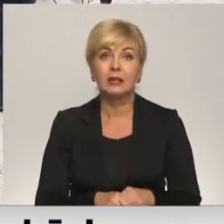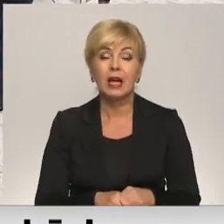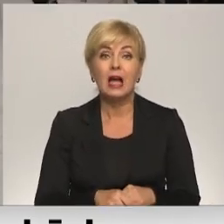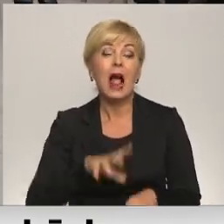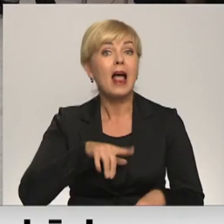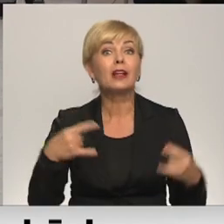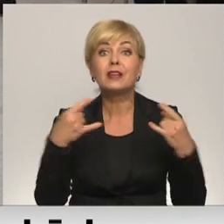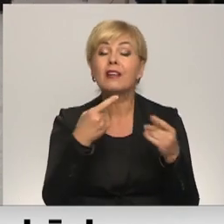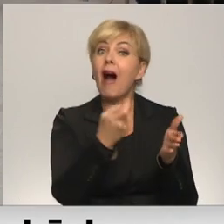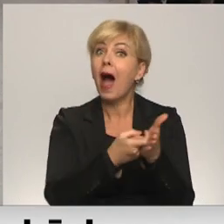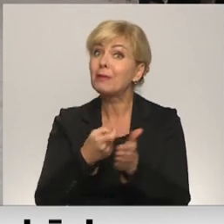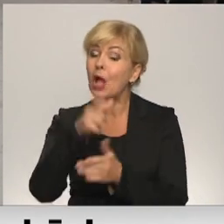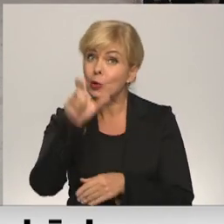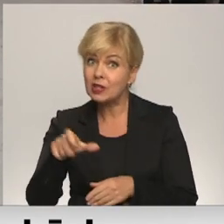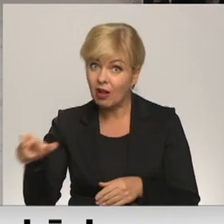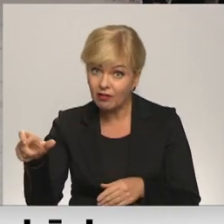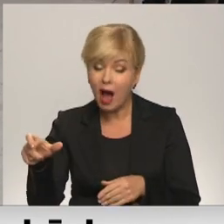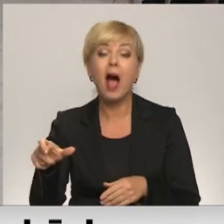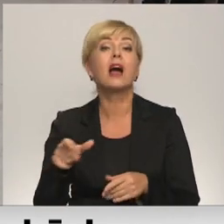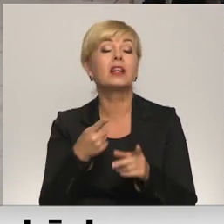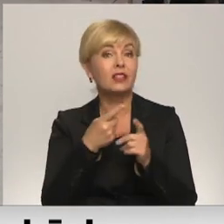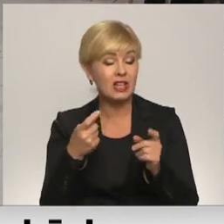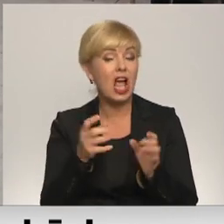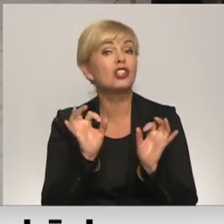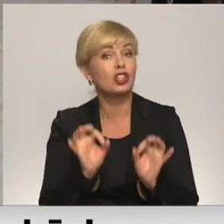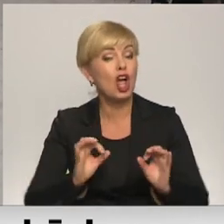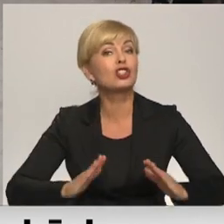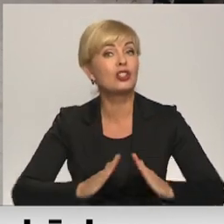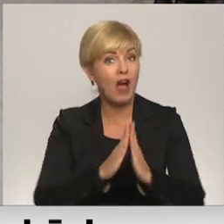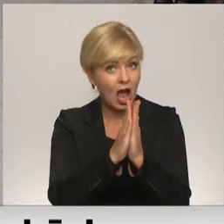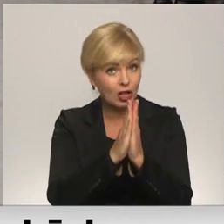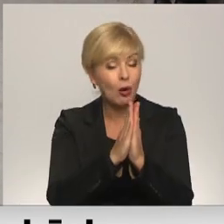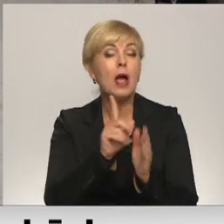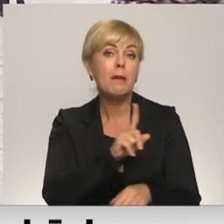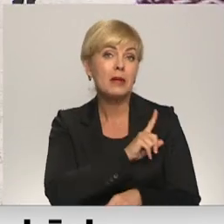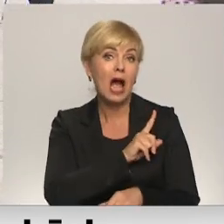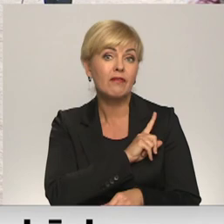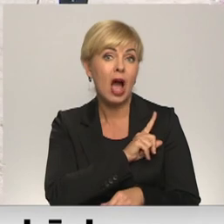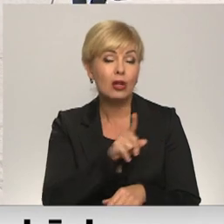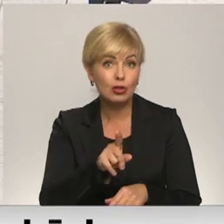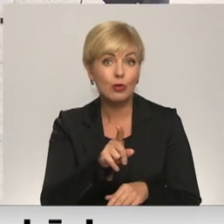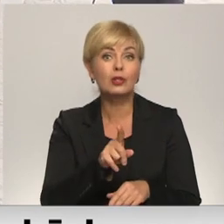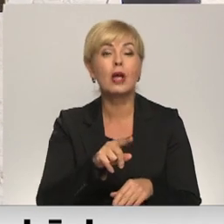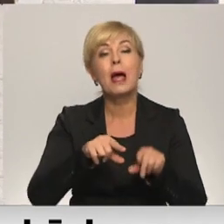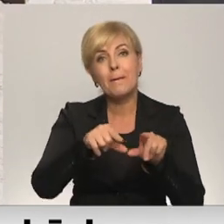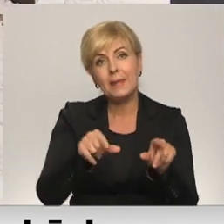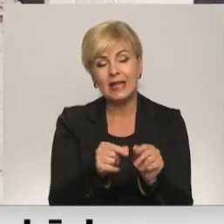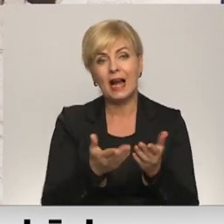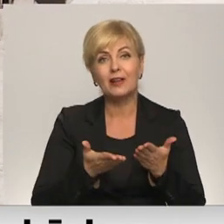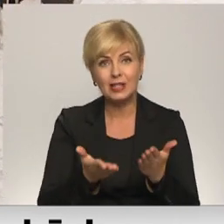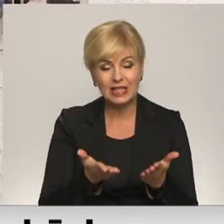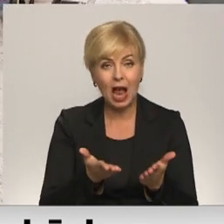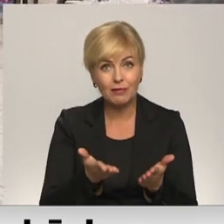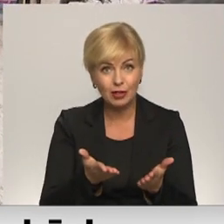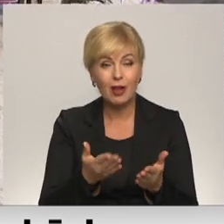Latvijas televīzijas aptaujātie cilvēki atzīst, ka svinēs svētkus, taču ievērojot piesardzību. Palika pīrāgu cepšana un